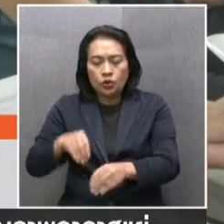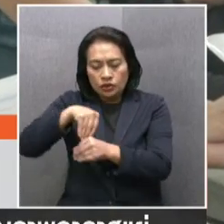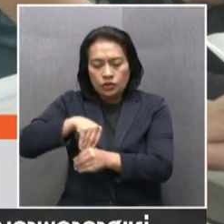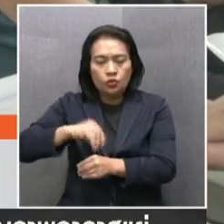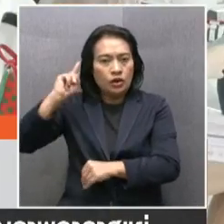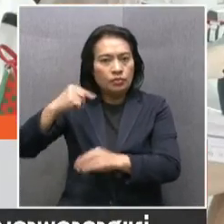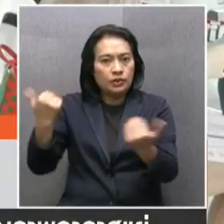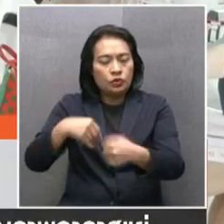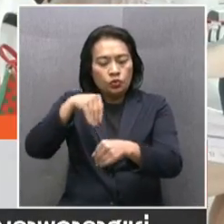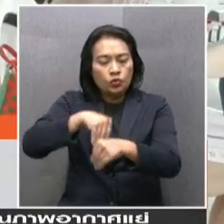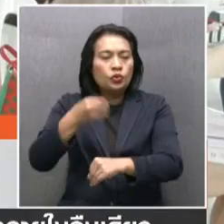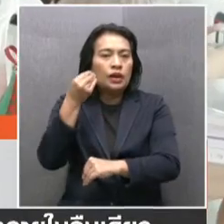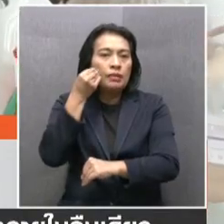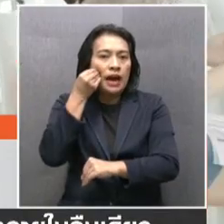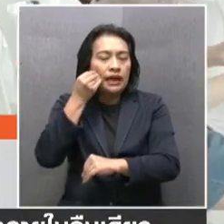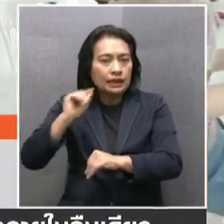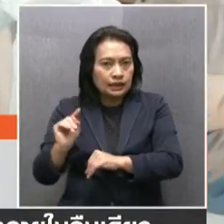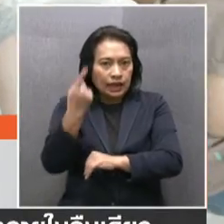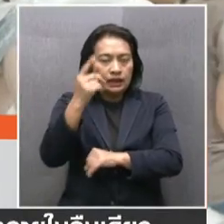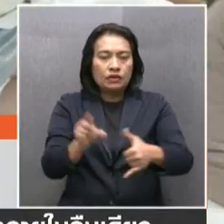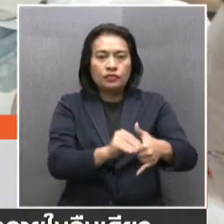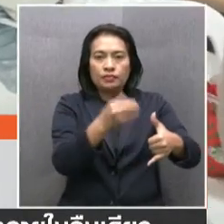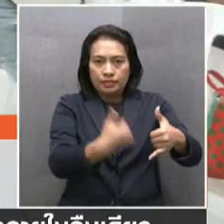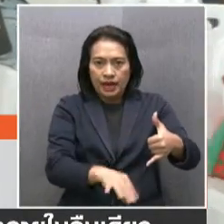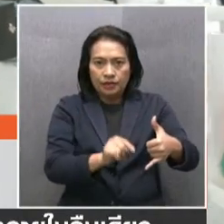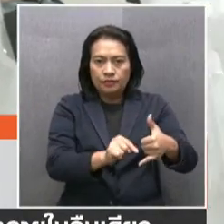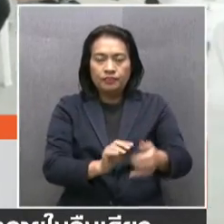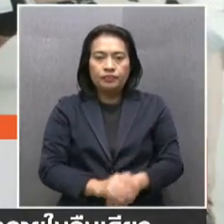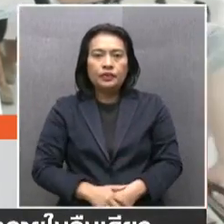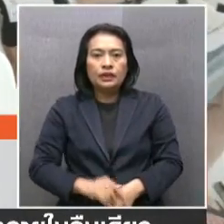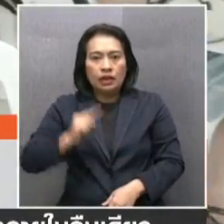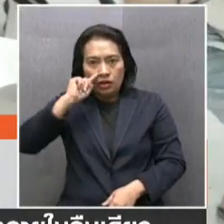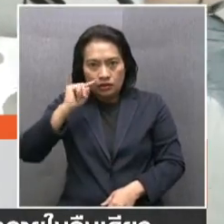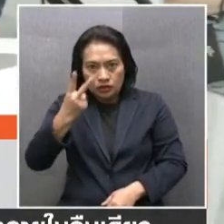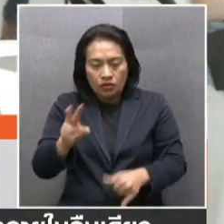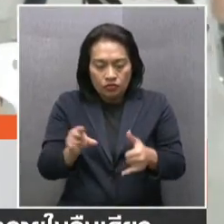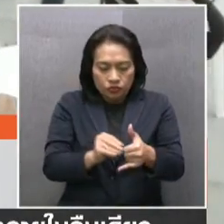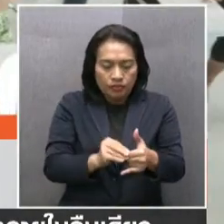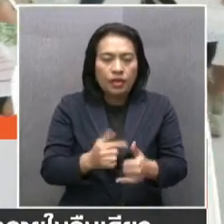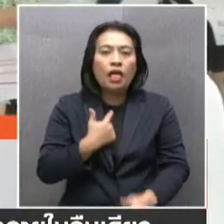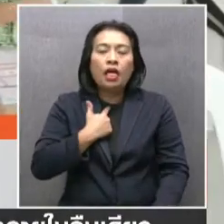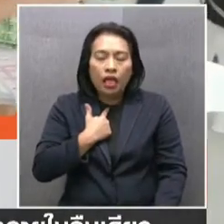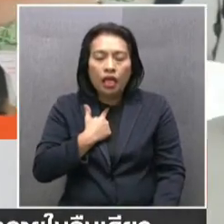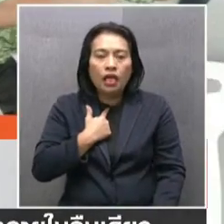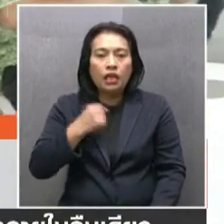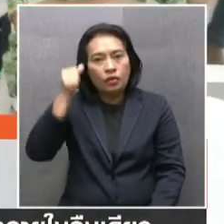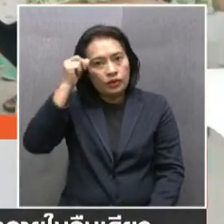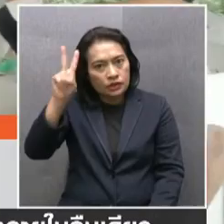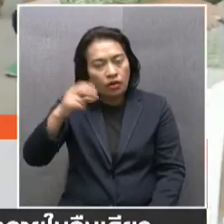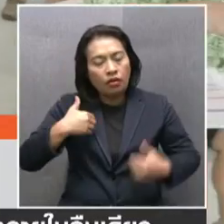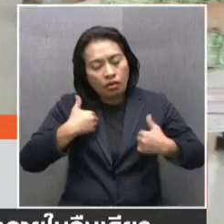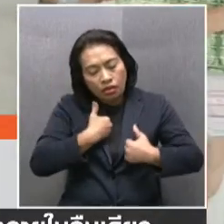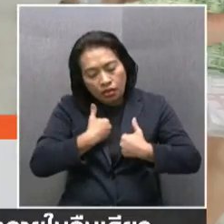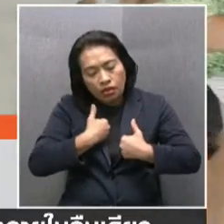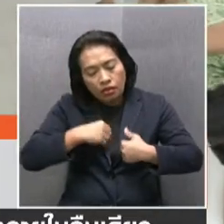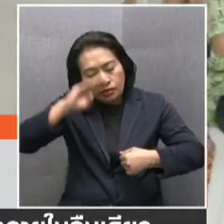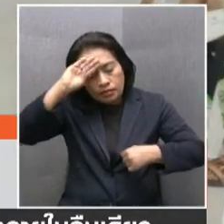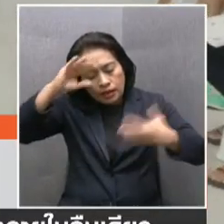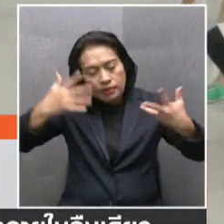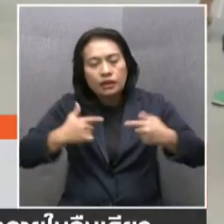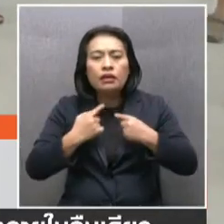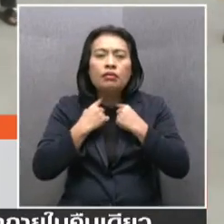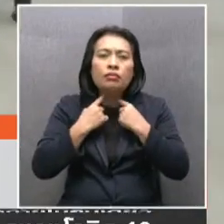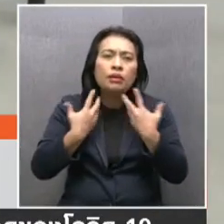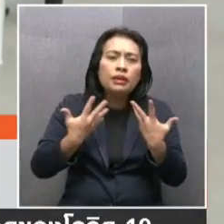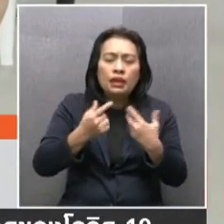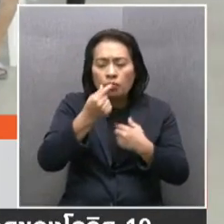สาวที่อยู่ในบ้านเดียวกันจากนั้นติดโควิดซ้ำอีกค่ะมีอาการไอ2วันเหนื่อยเล็กน้อยไม่มีไข้ไม่เจ็บคอไม่มี